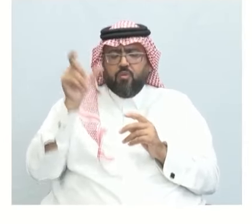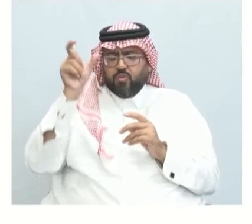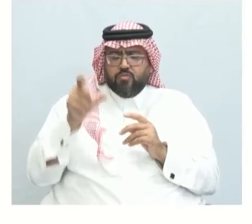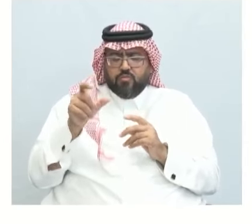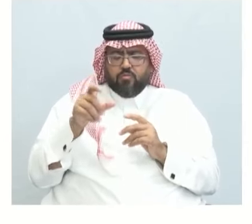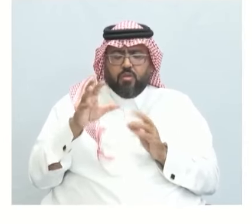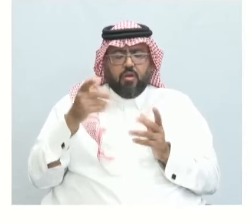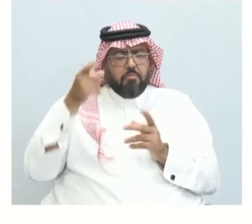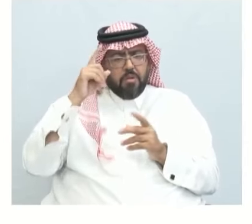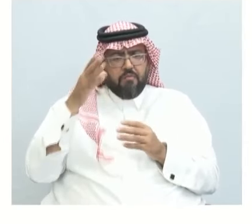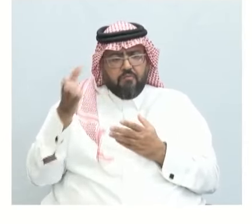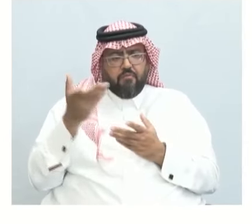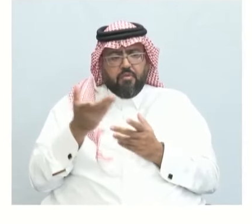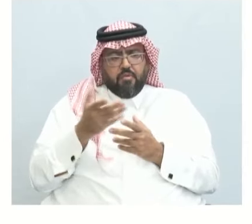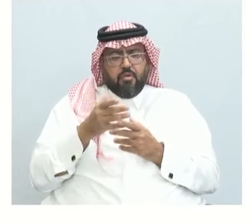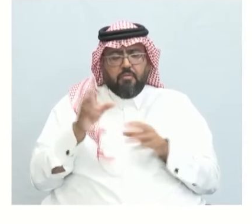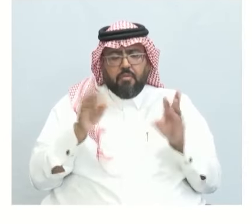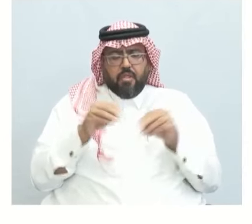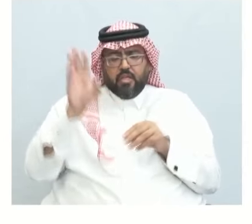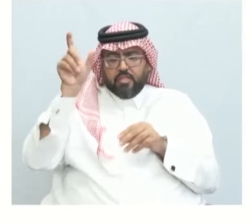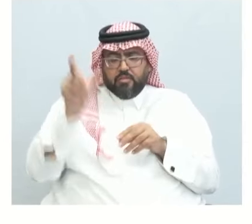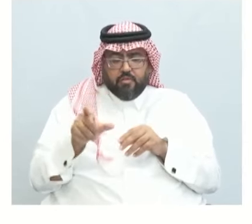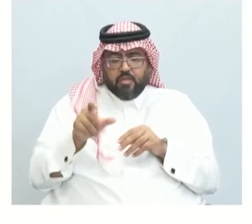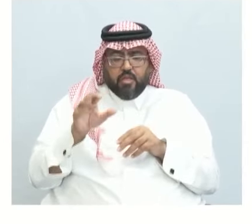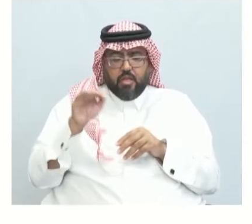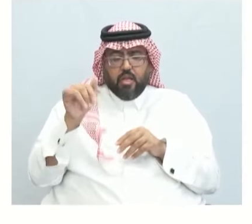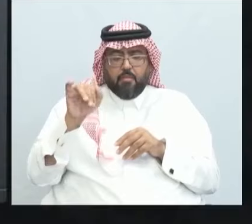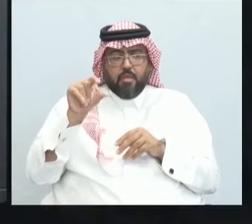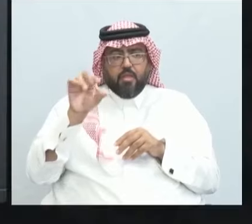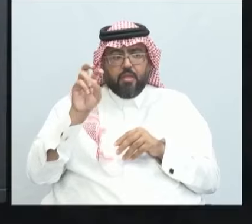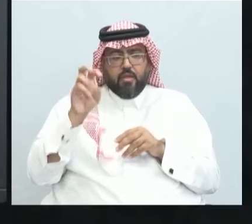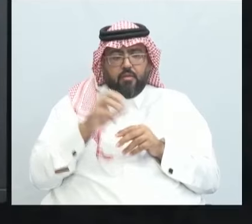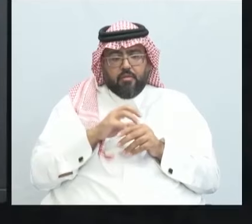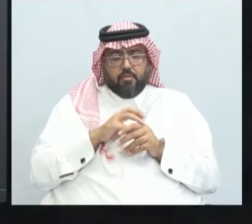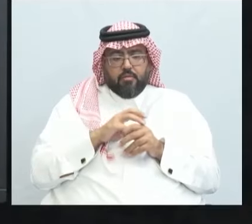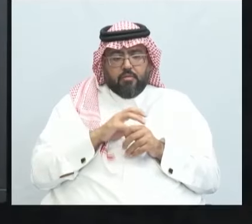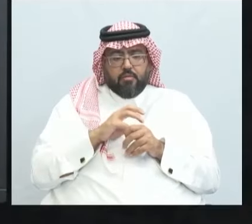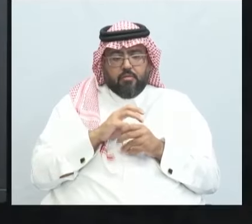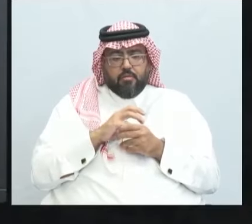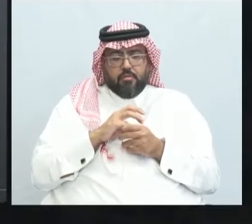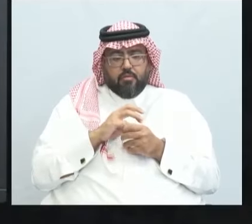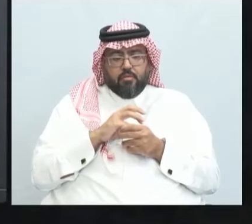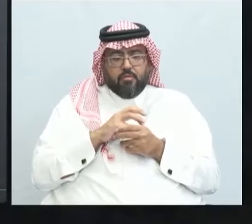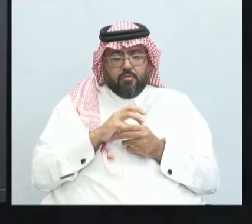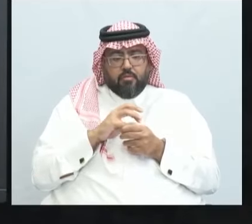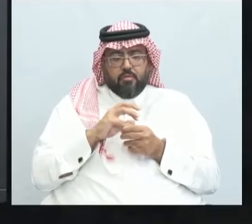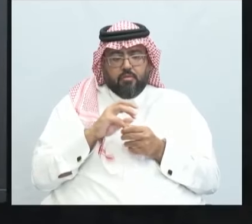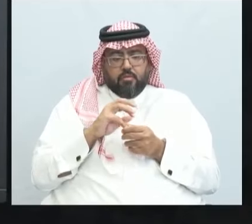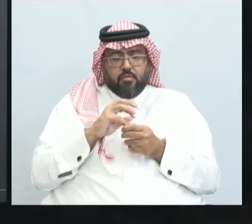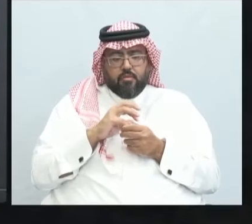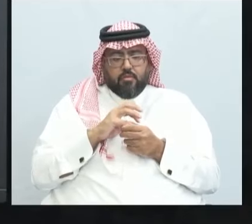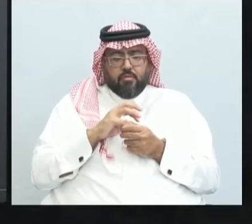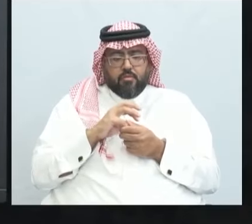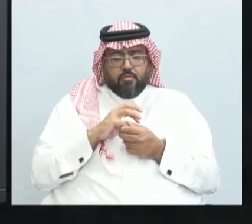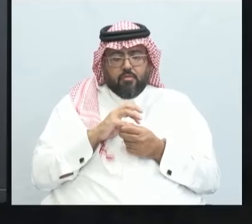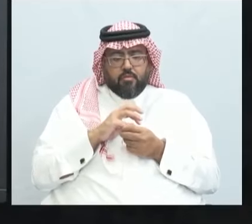الشنيعه وتجاهل ما لديهم من بعض الصفات حميده هنا عندهم صفات حميده هم يذمون ايضا ما ما فيهم من صفات